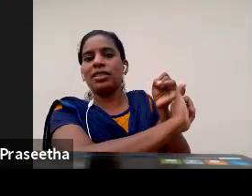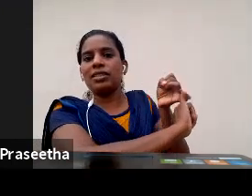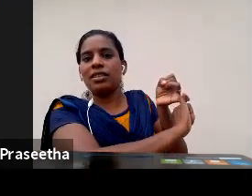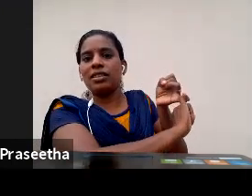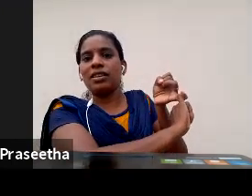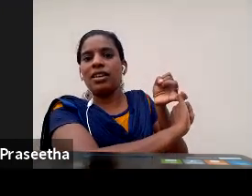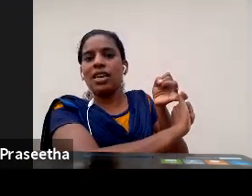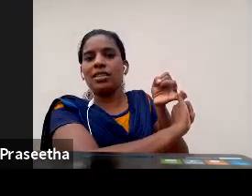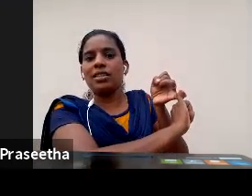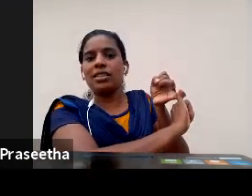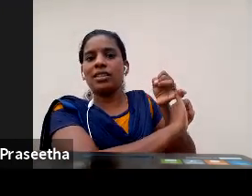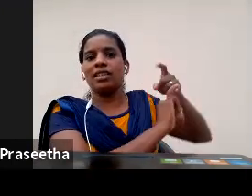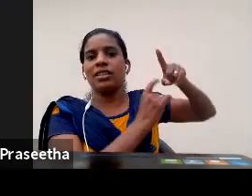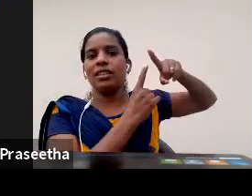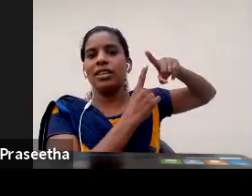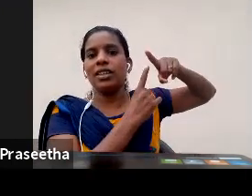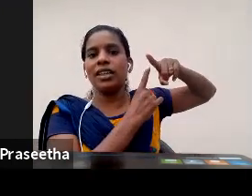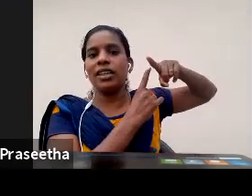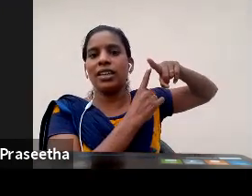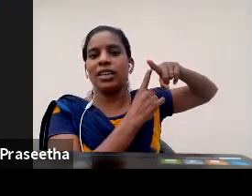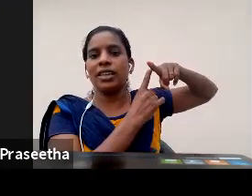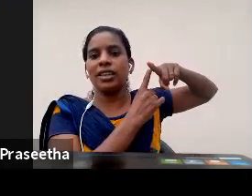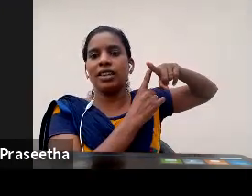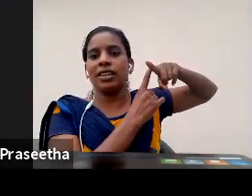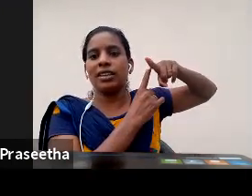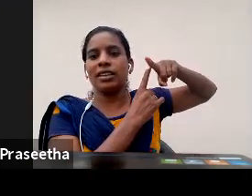എസ്, എസ്. ടി,